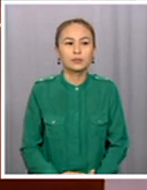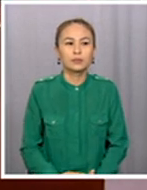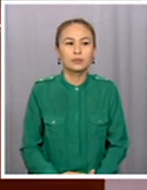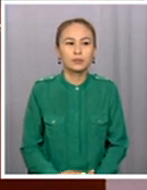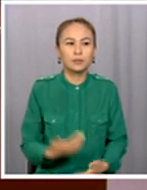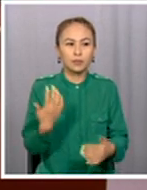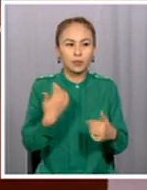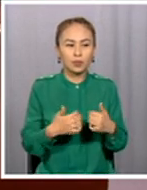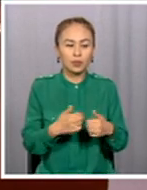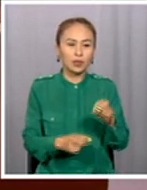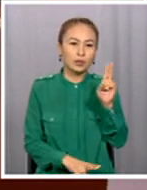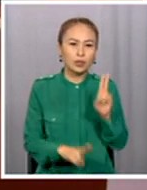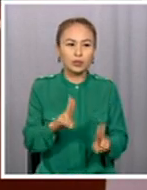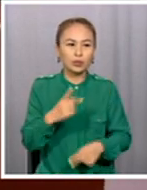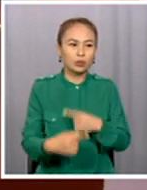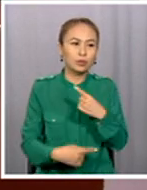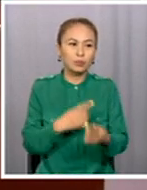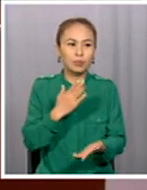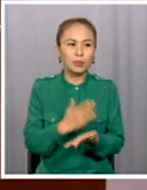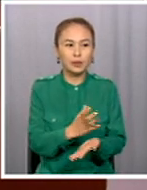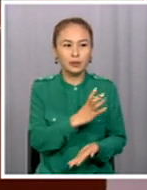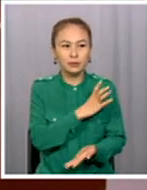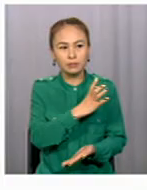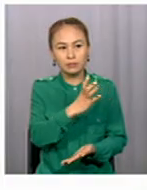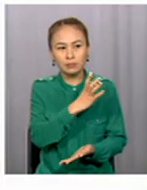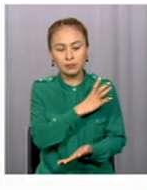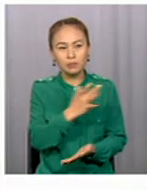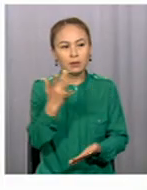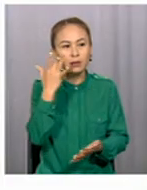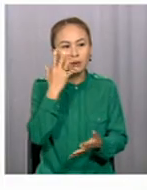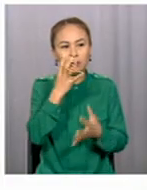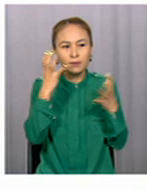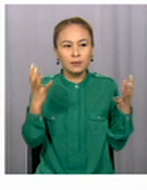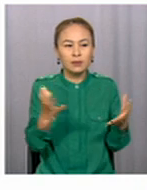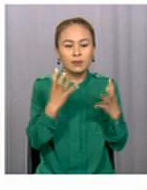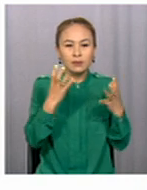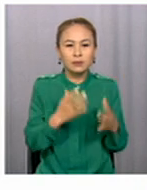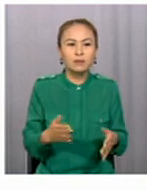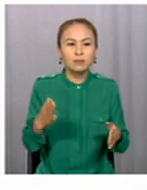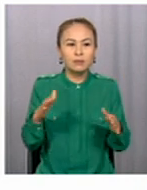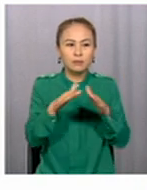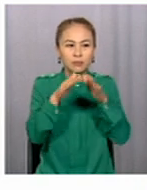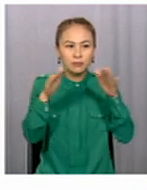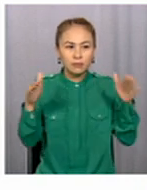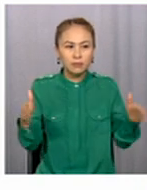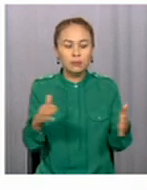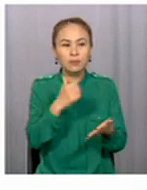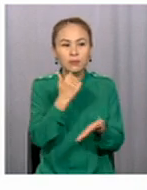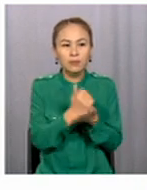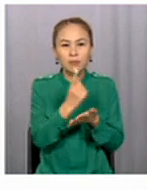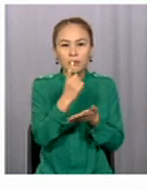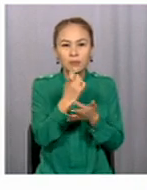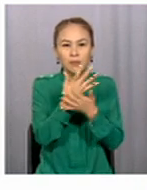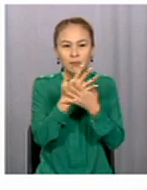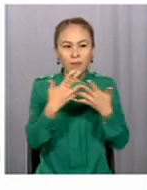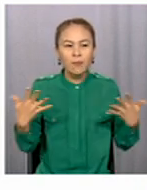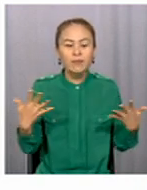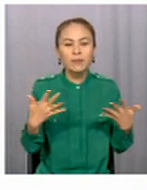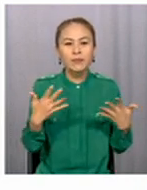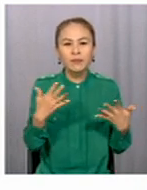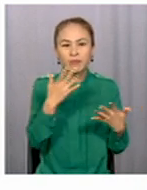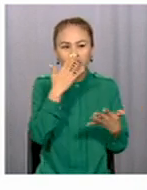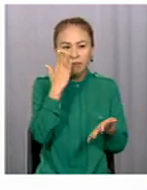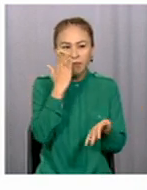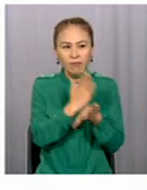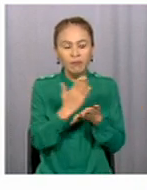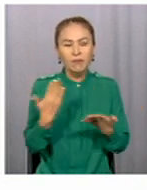Ортақ дәстүр ғұрыппай, ынтымағын суытпай. Шаңырағын көтерген, жүз түрлі ұлт жүз уықтай.